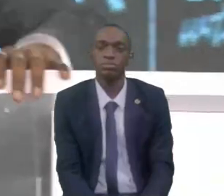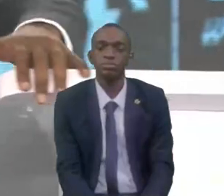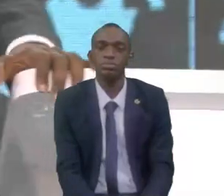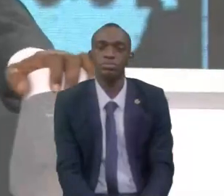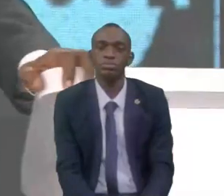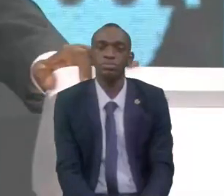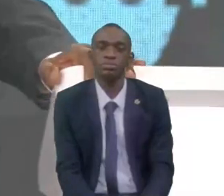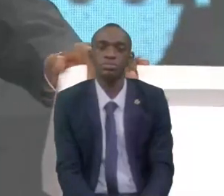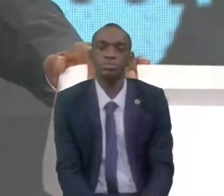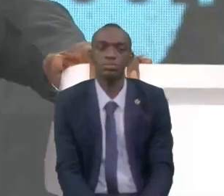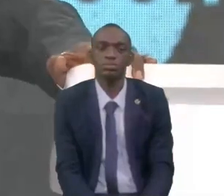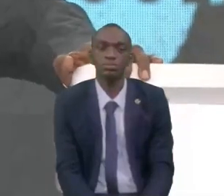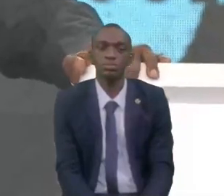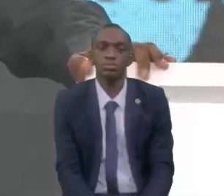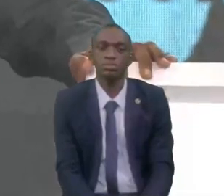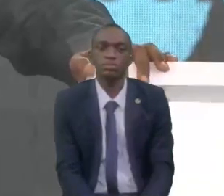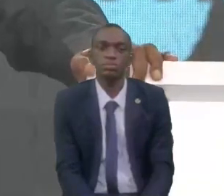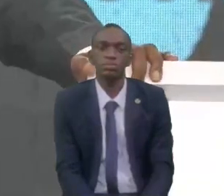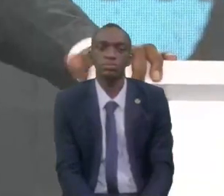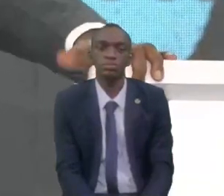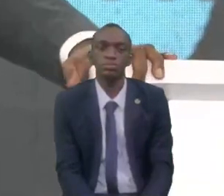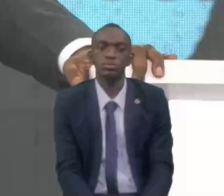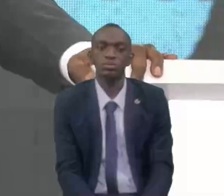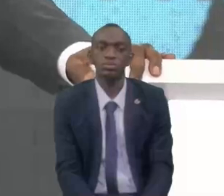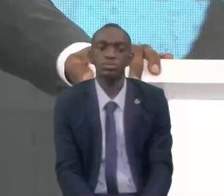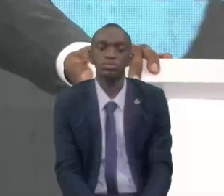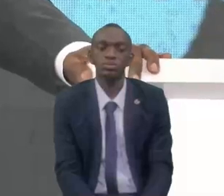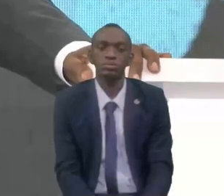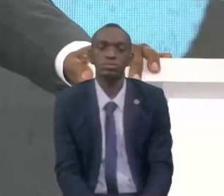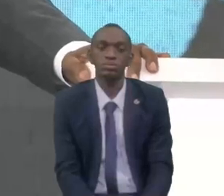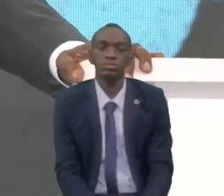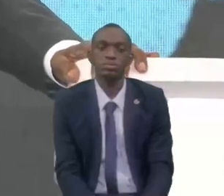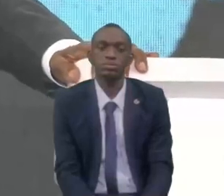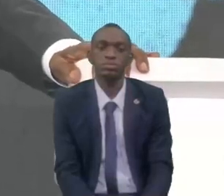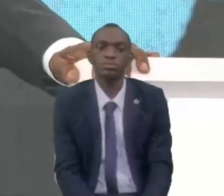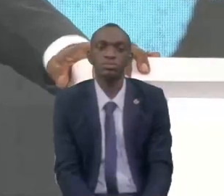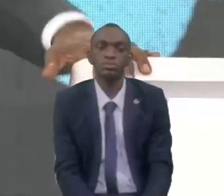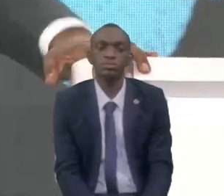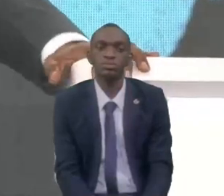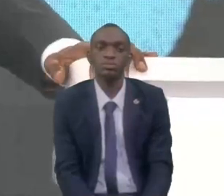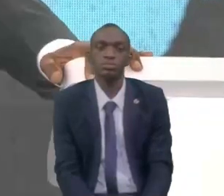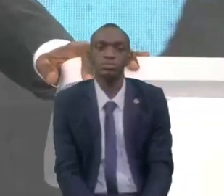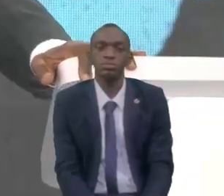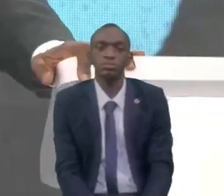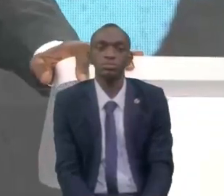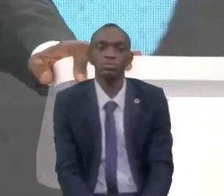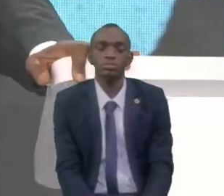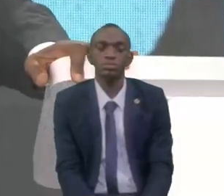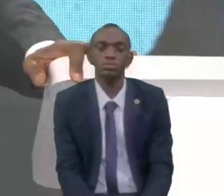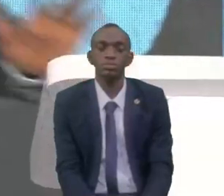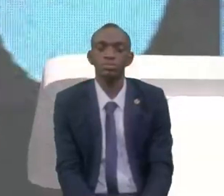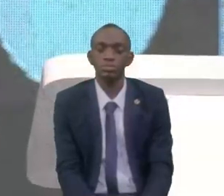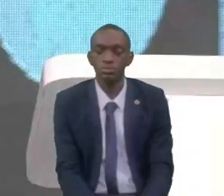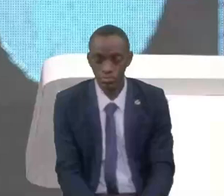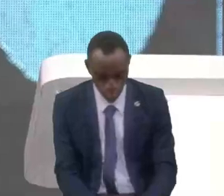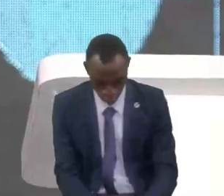et contre l'homme de Dieu, alors les serpents ont été libérés parmi le peuple